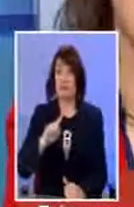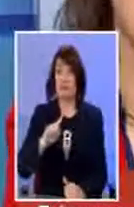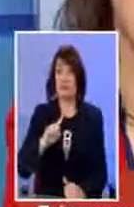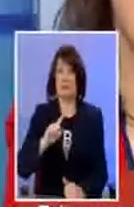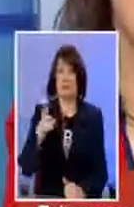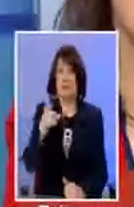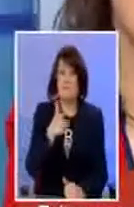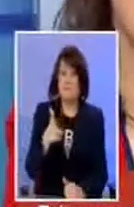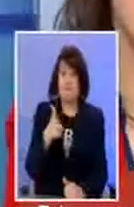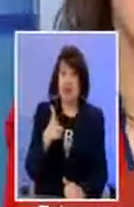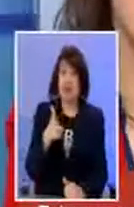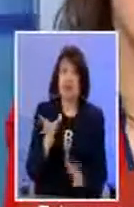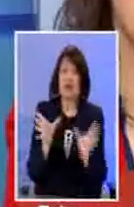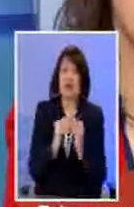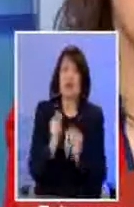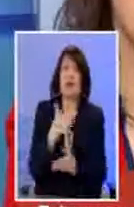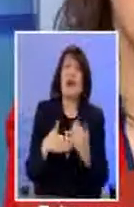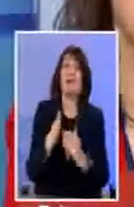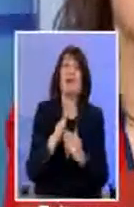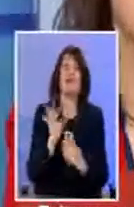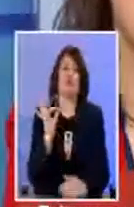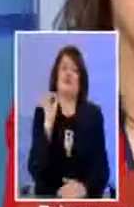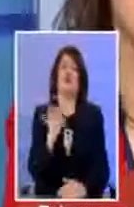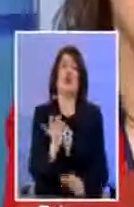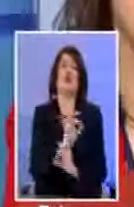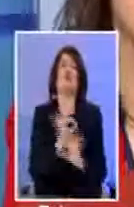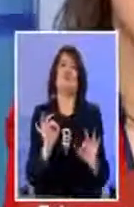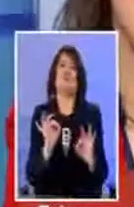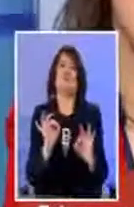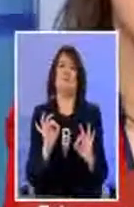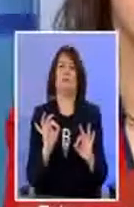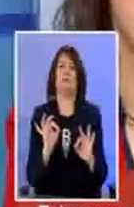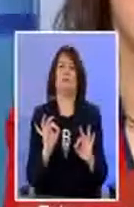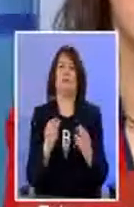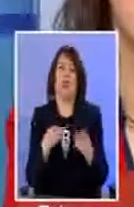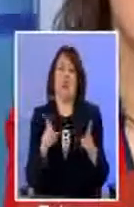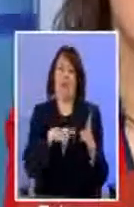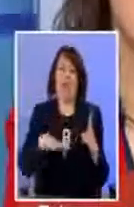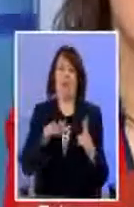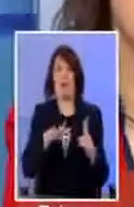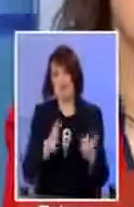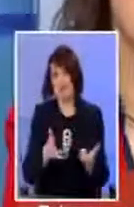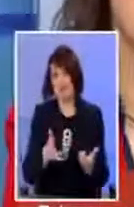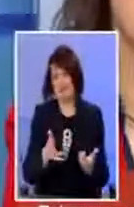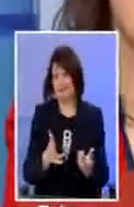των αναπήρων. Οπότε εγώ θα φτάσω στο μέρος που θέλω και θα βρω το πάρκινγκ ελεύθερο.